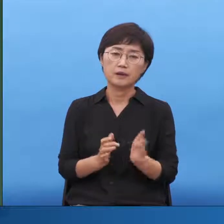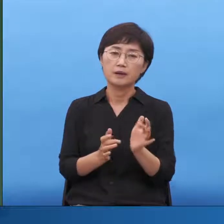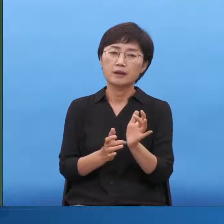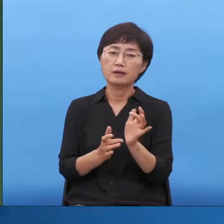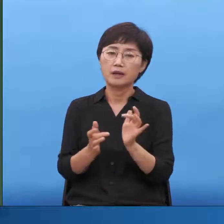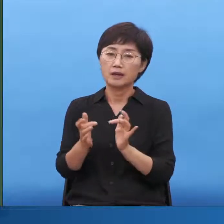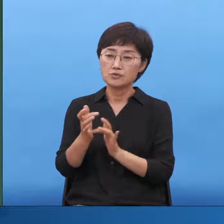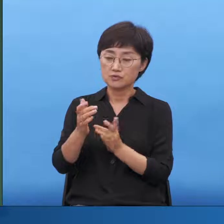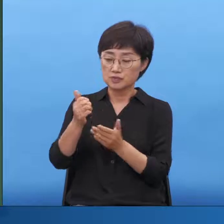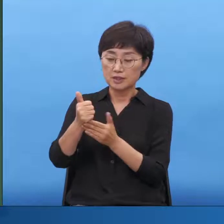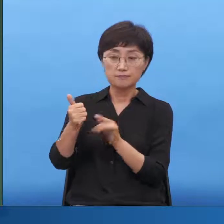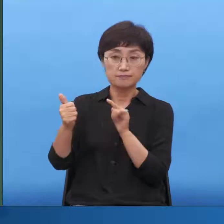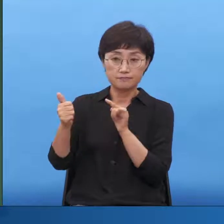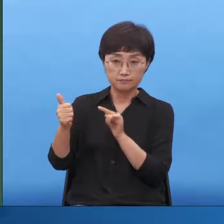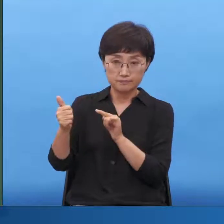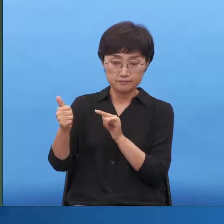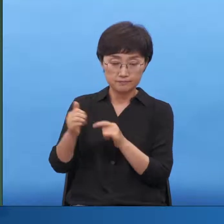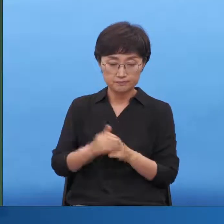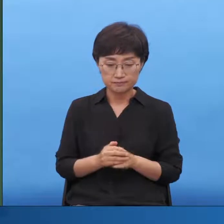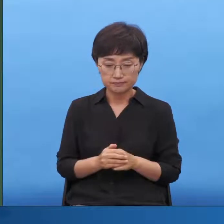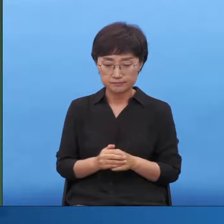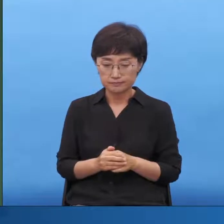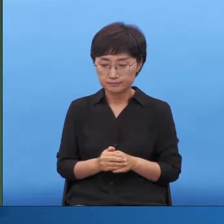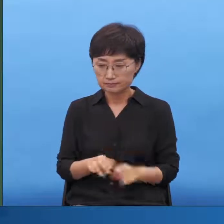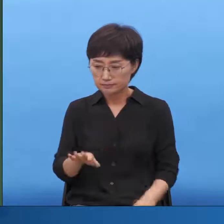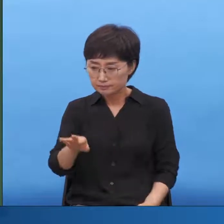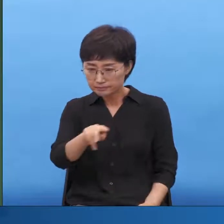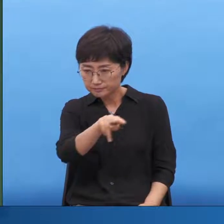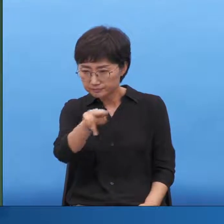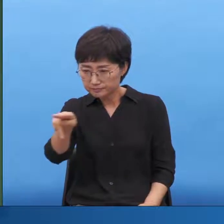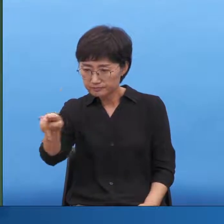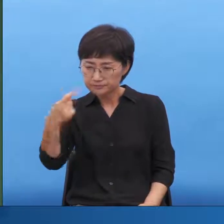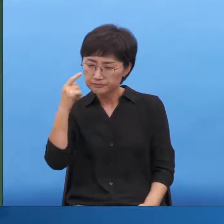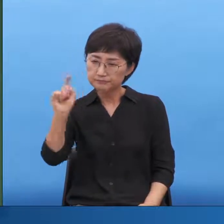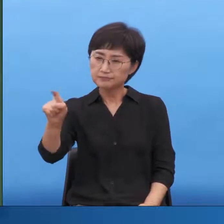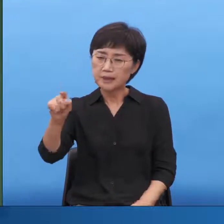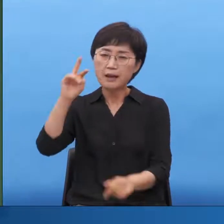하나님께서 가장 중요한 바울을 불렀어요.